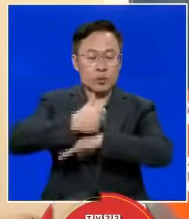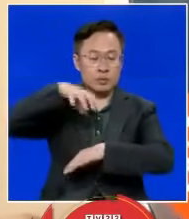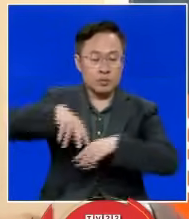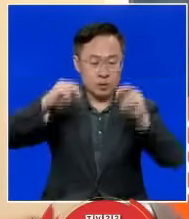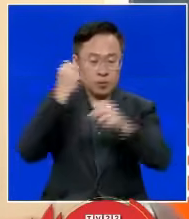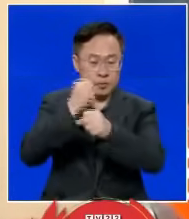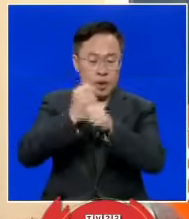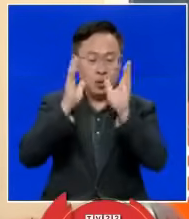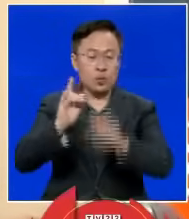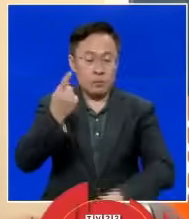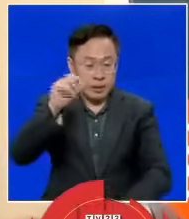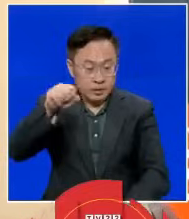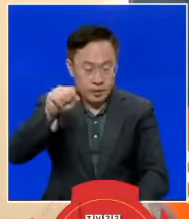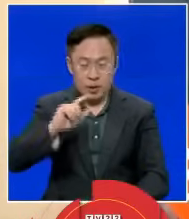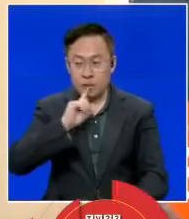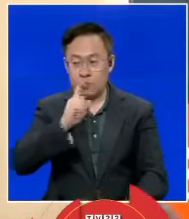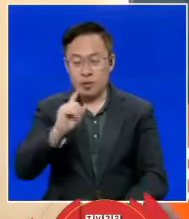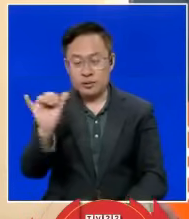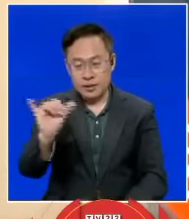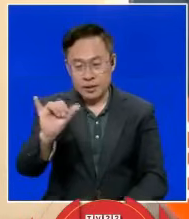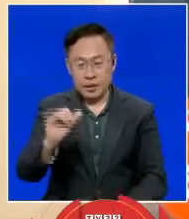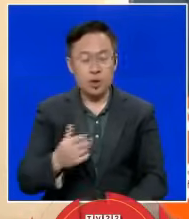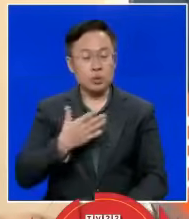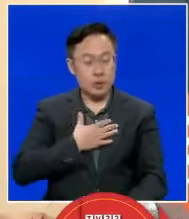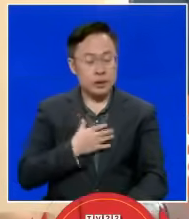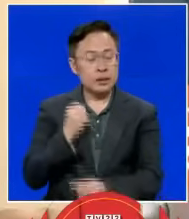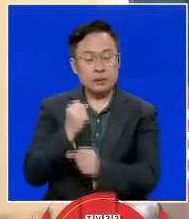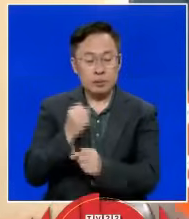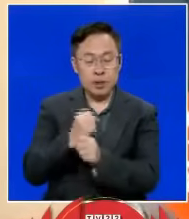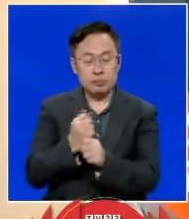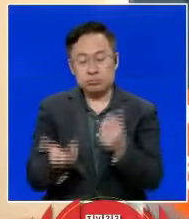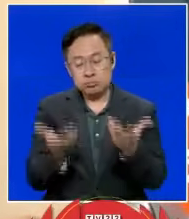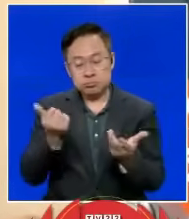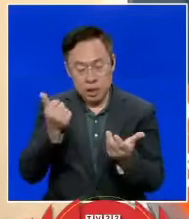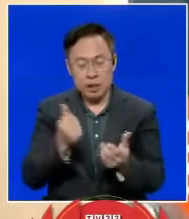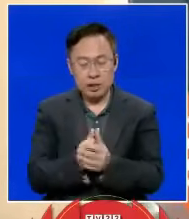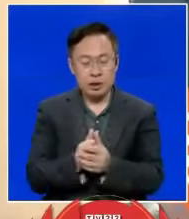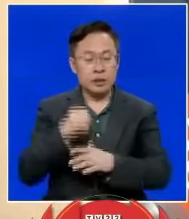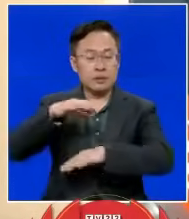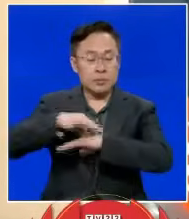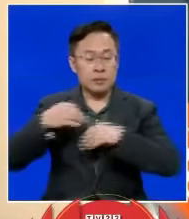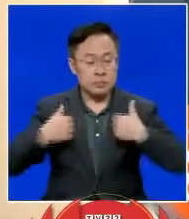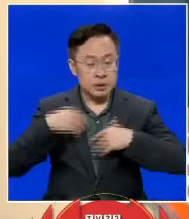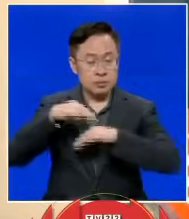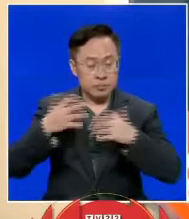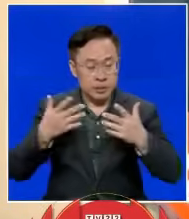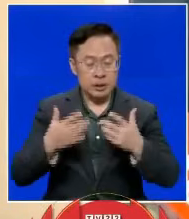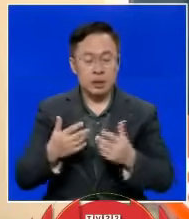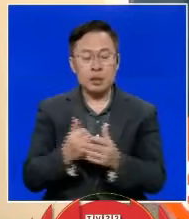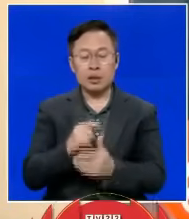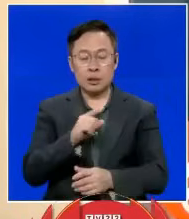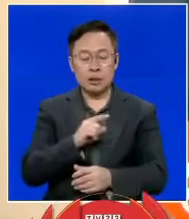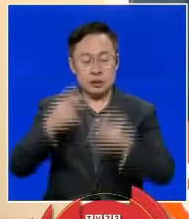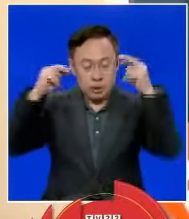บอกว่าวันนี้ก็ยังไม่ได้คิดอะไรมากนะคะคืออยู่ตรงไหนก็ทำหน้าที่ตรงนั้นให้ดีที่สุดนายกมอบหมายงานอะไรมา